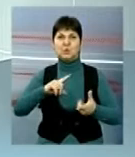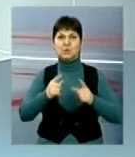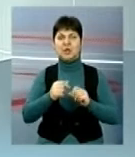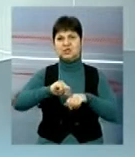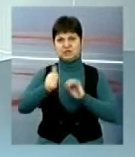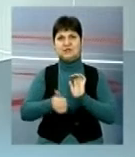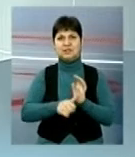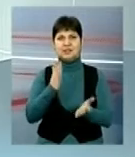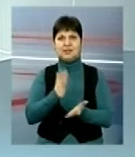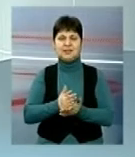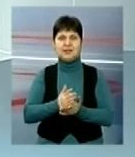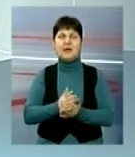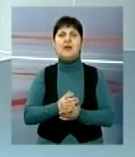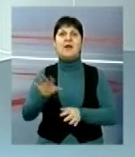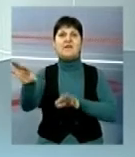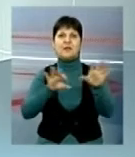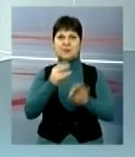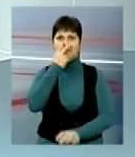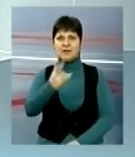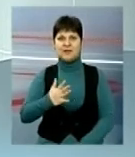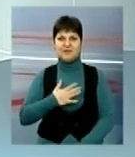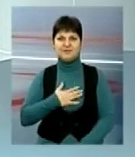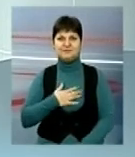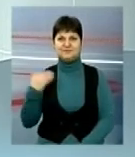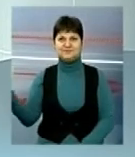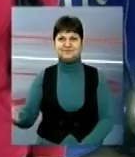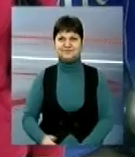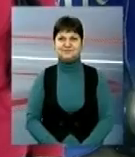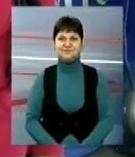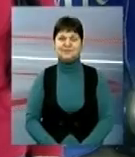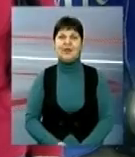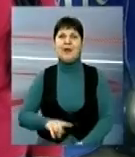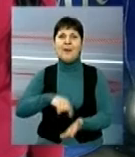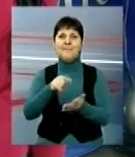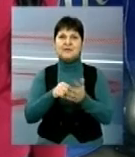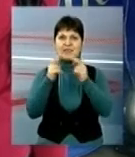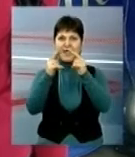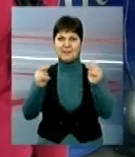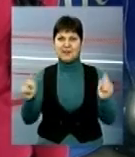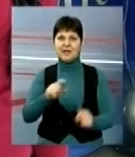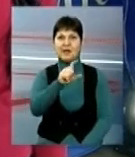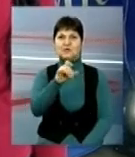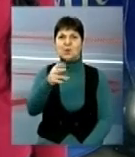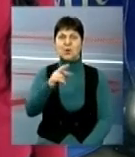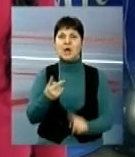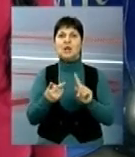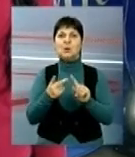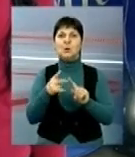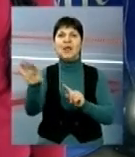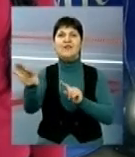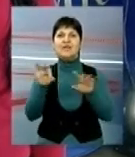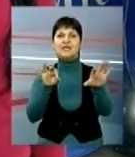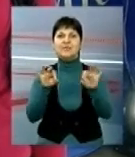16 фіналісток. Як проходив відбір, бачила я. У міському палаці в мистецтв «Зоря» проходить другий відбірковий